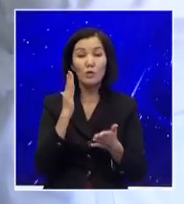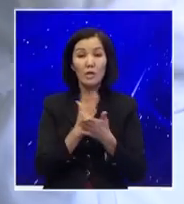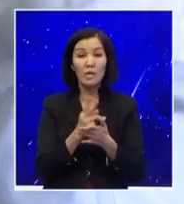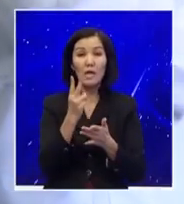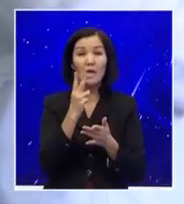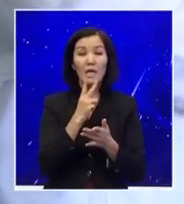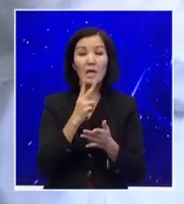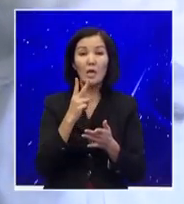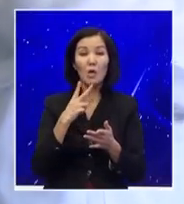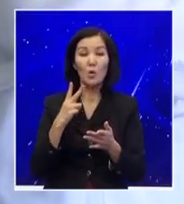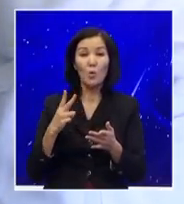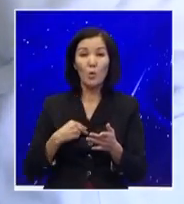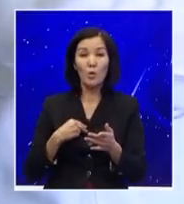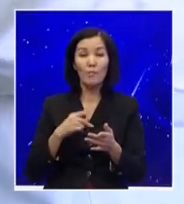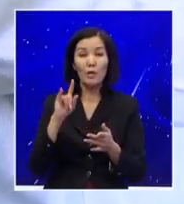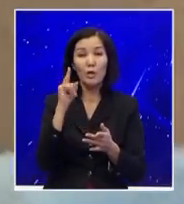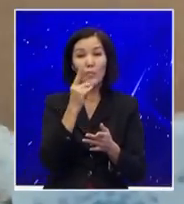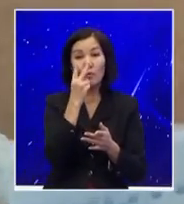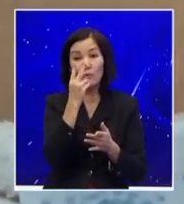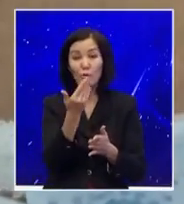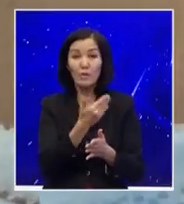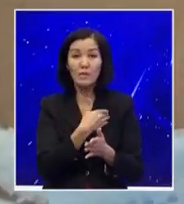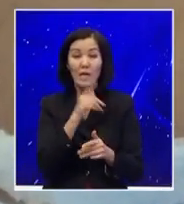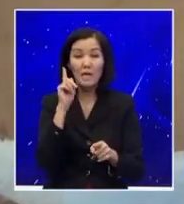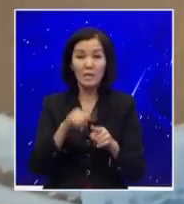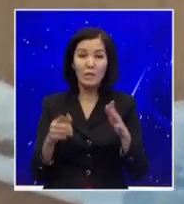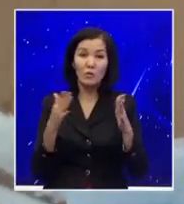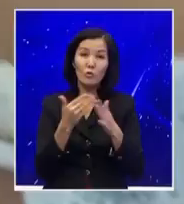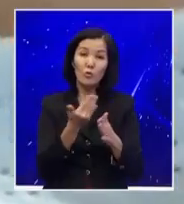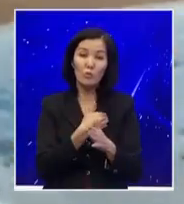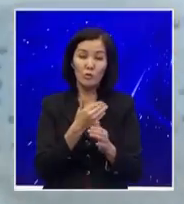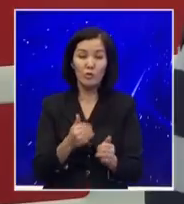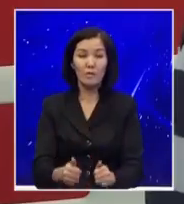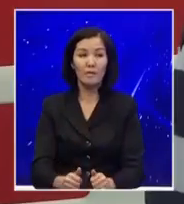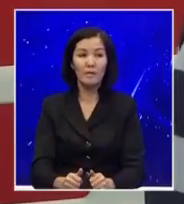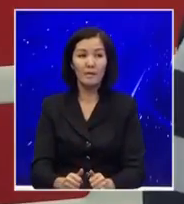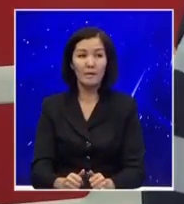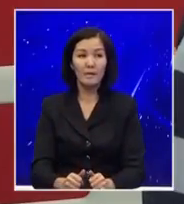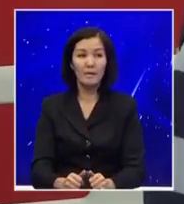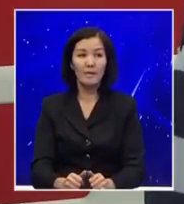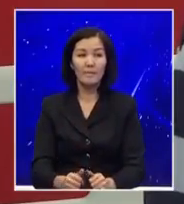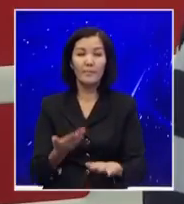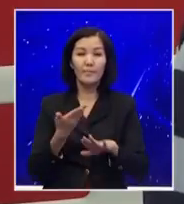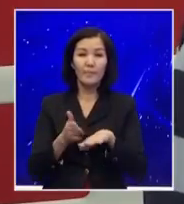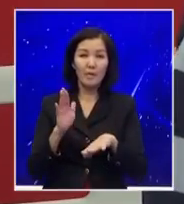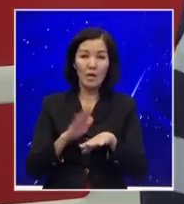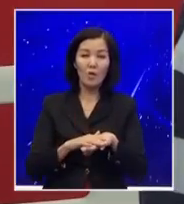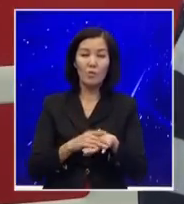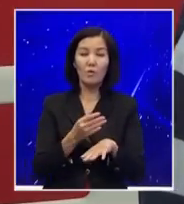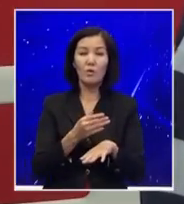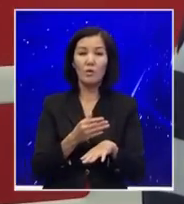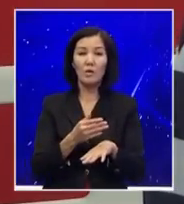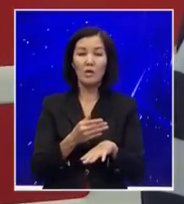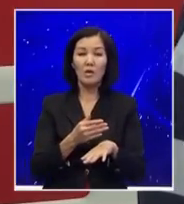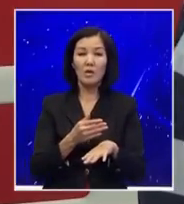ұлы мен кішкентай сәбиін көруге асық. Тезірек үйге шығарылсам екен дейді. Ауыр қалды. Талдықорған